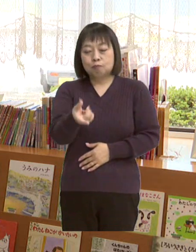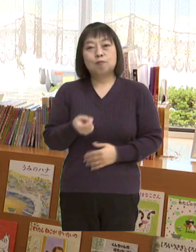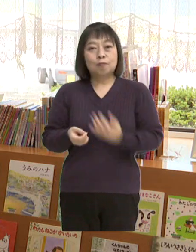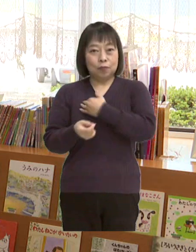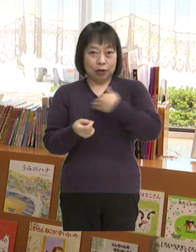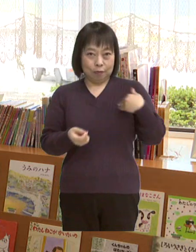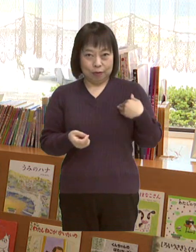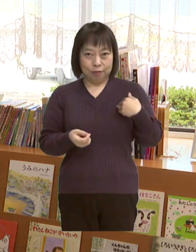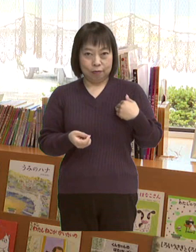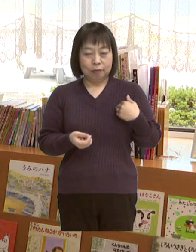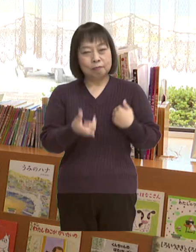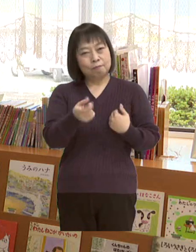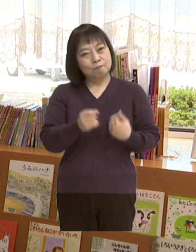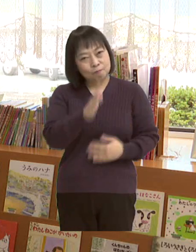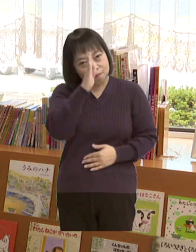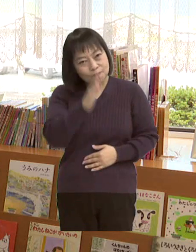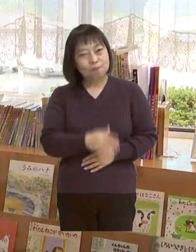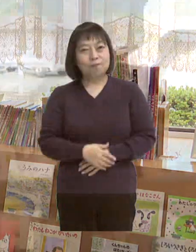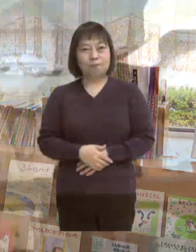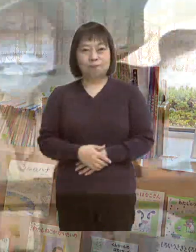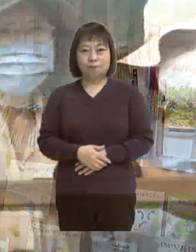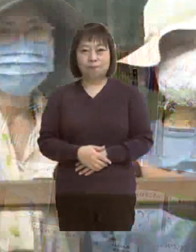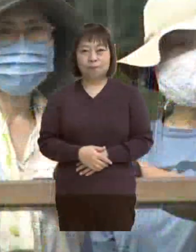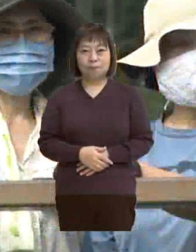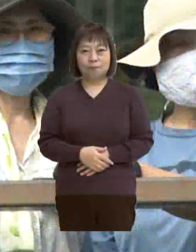皆さんぜひ借りてくださいね。